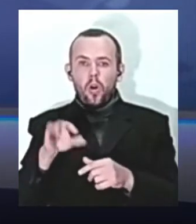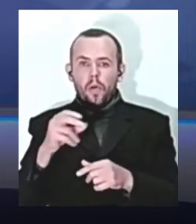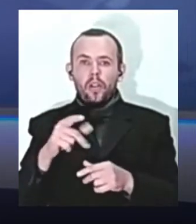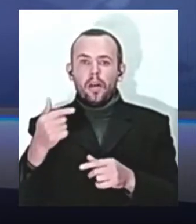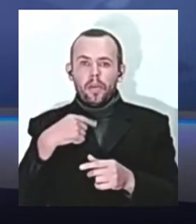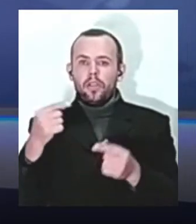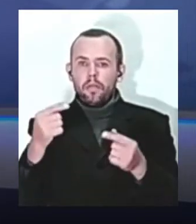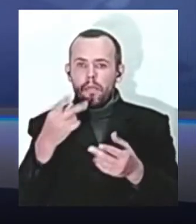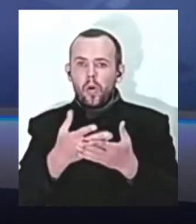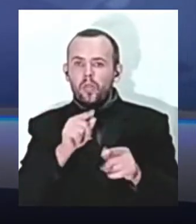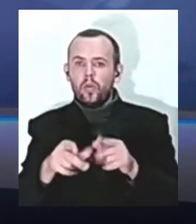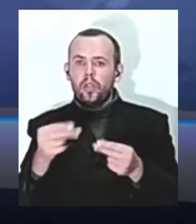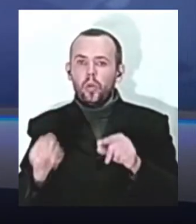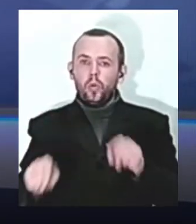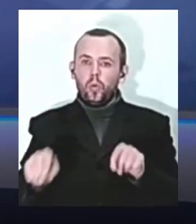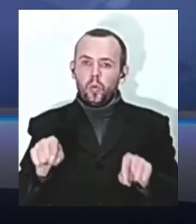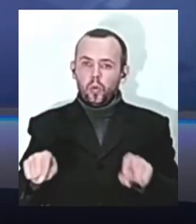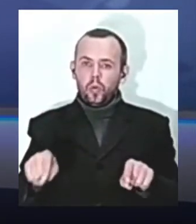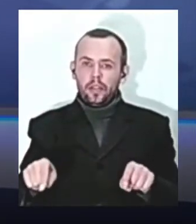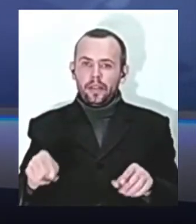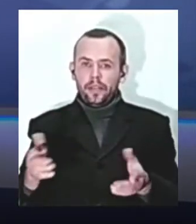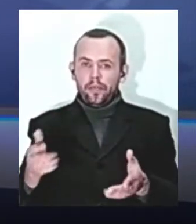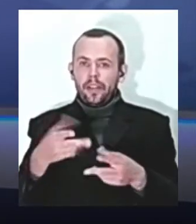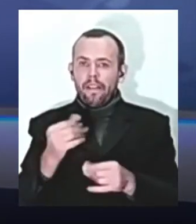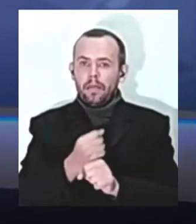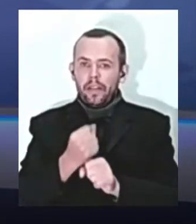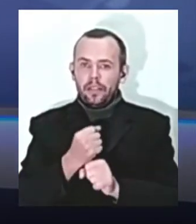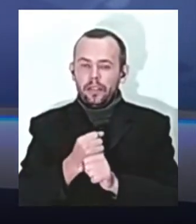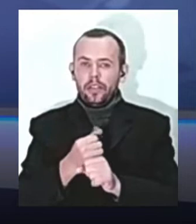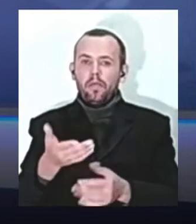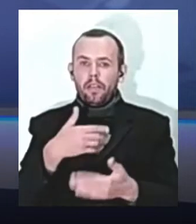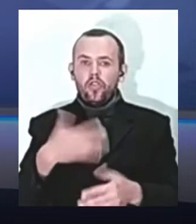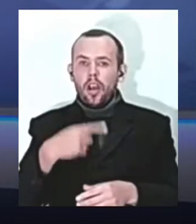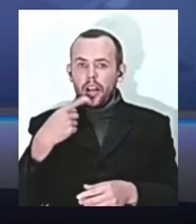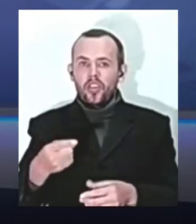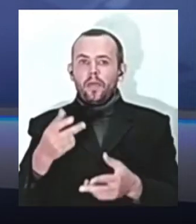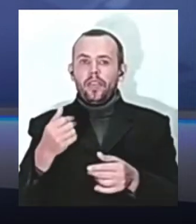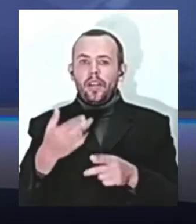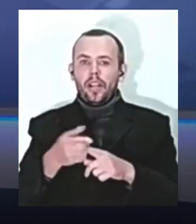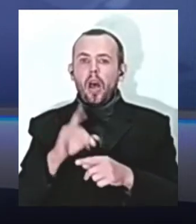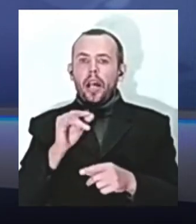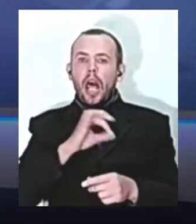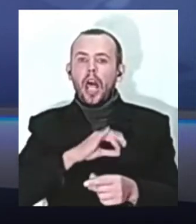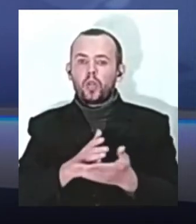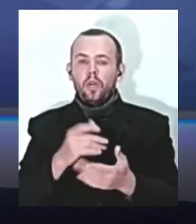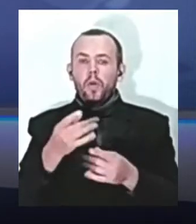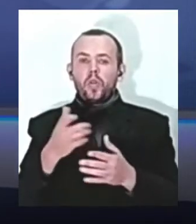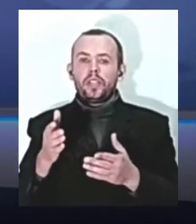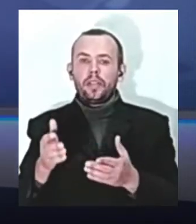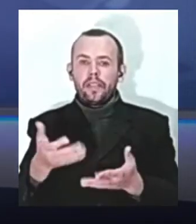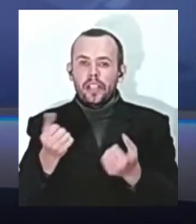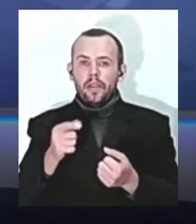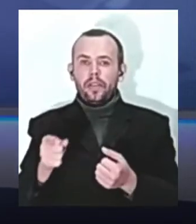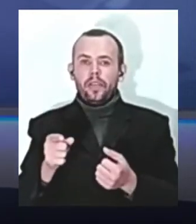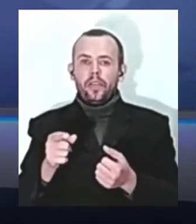тут, тут і тут. Іди і відпрацьовуй. Ми вже кажемо, де є цей ресурс. Просто підійміть його, візьміть його. Ну, знову ж таки, якщо